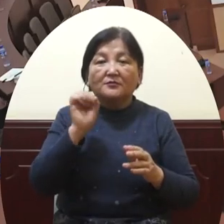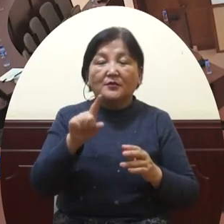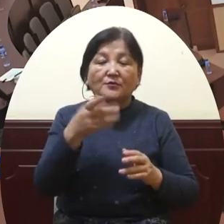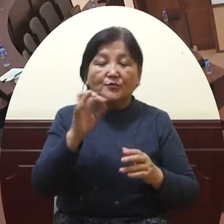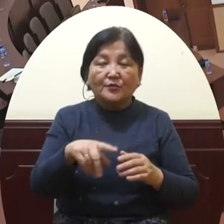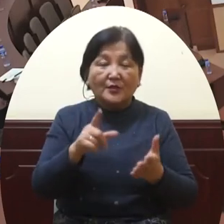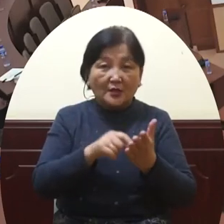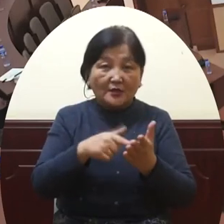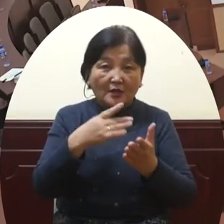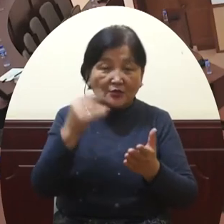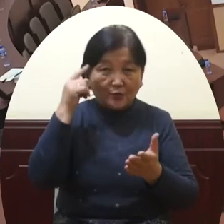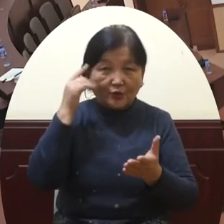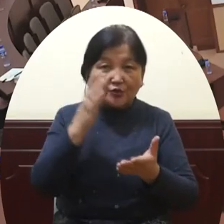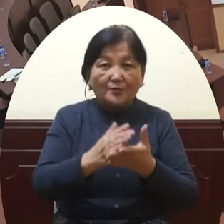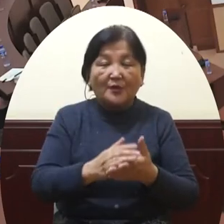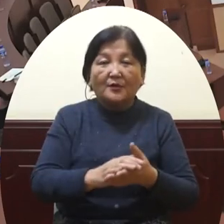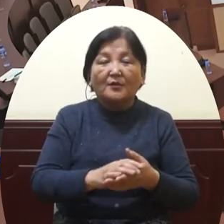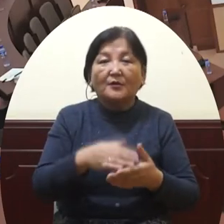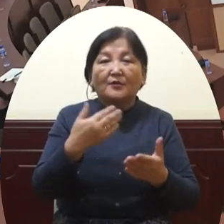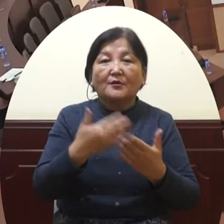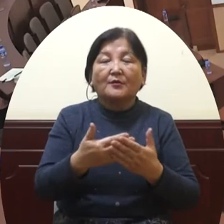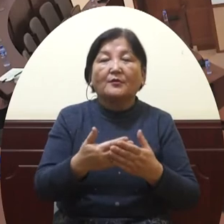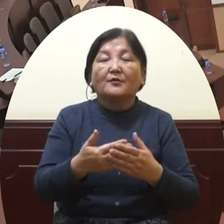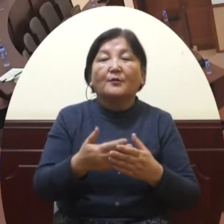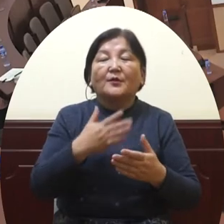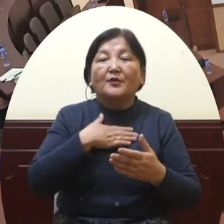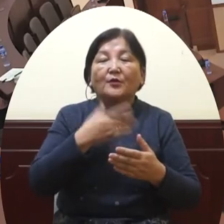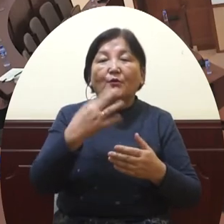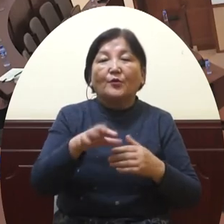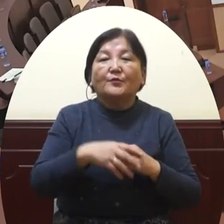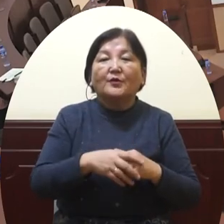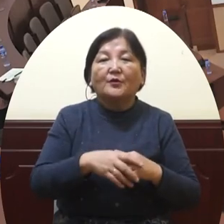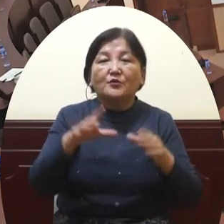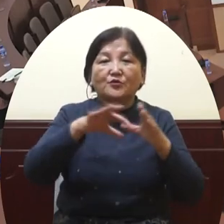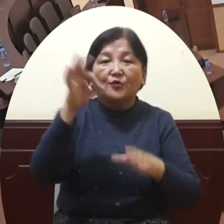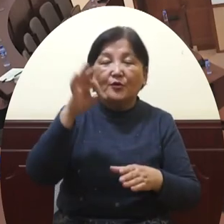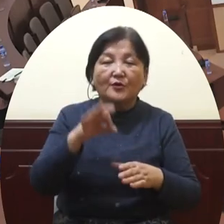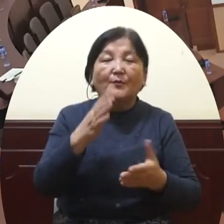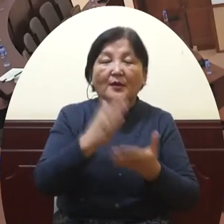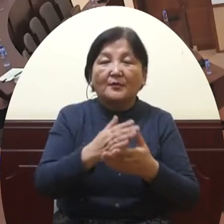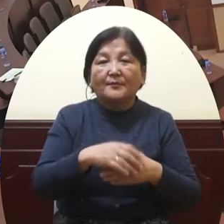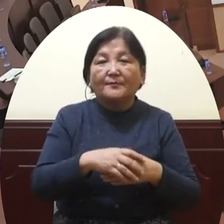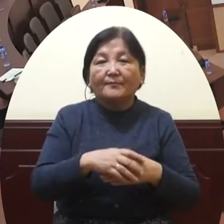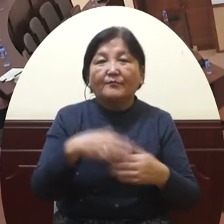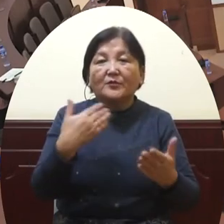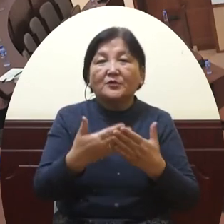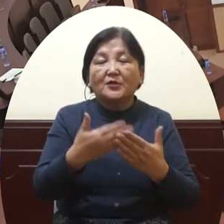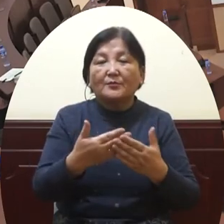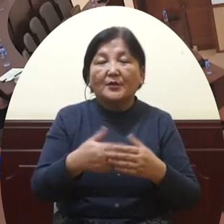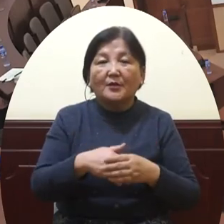асуух гэж байгаа зүйл нь гэхэл одоо хөрөний зурагсаа гэдэг чинь бидний хувьд нэг юм сонголт юм ярьж байгаа шүү дээ. Тэгээд одоо